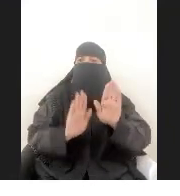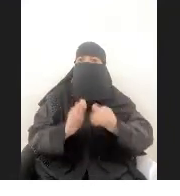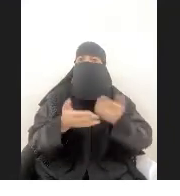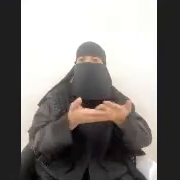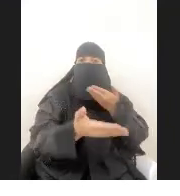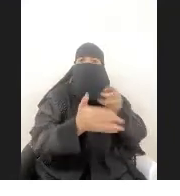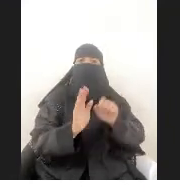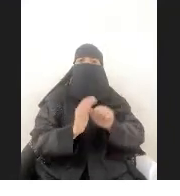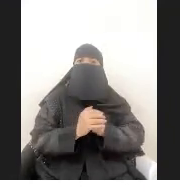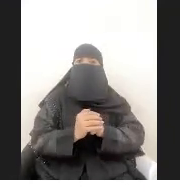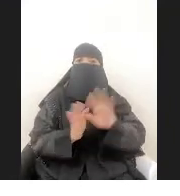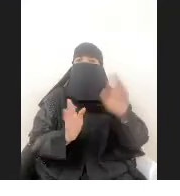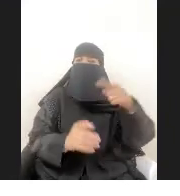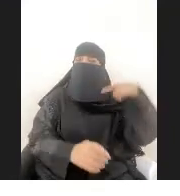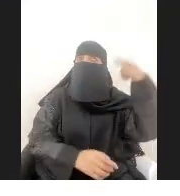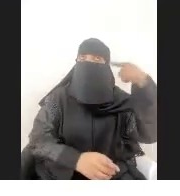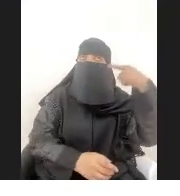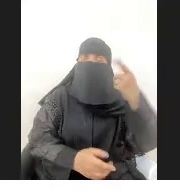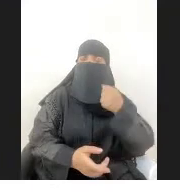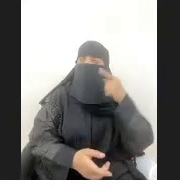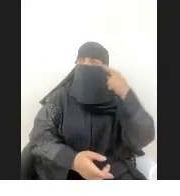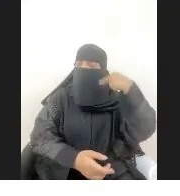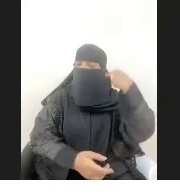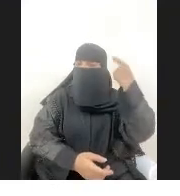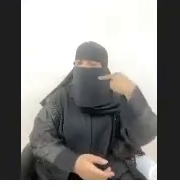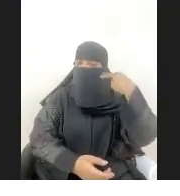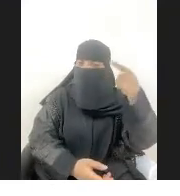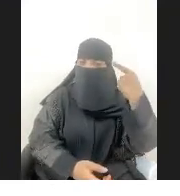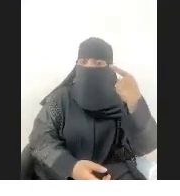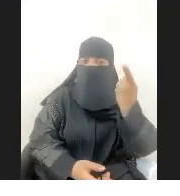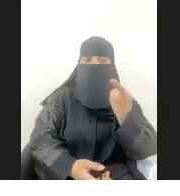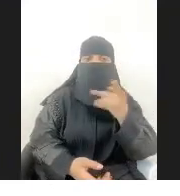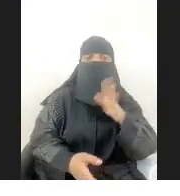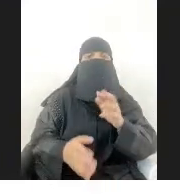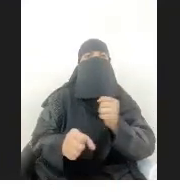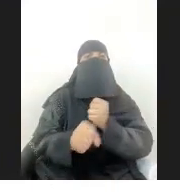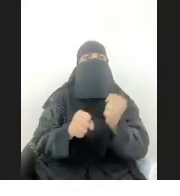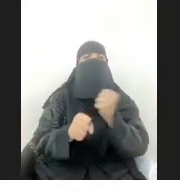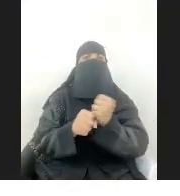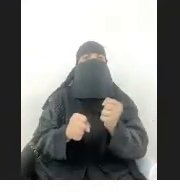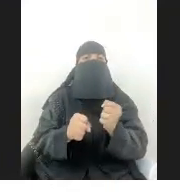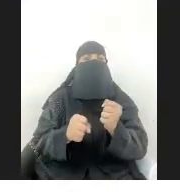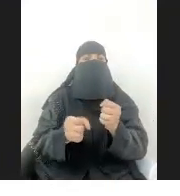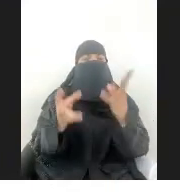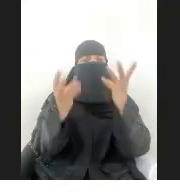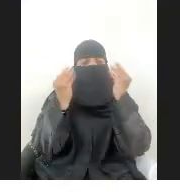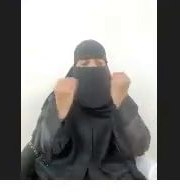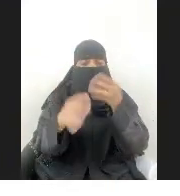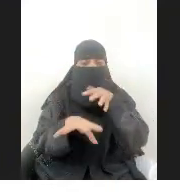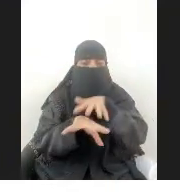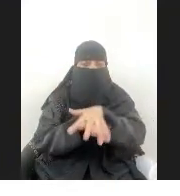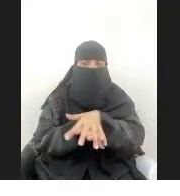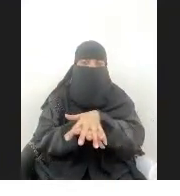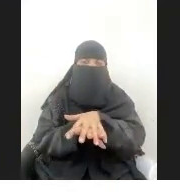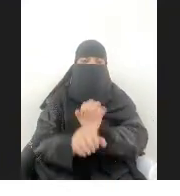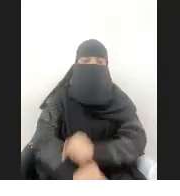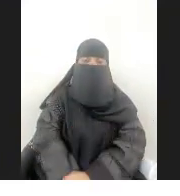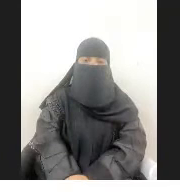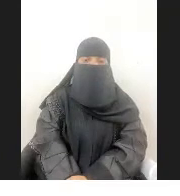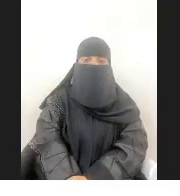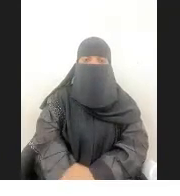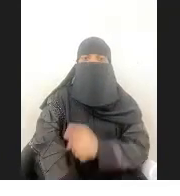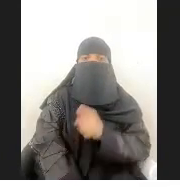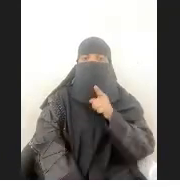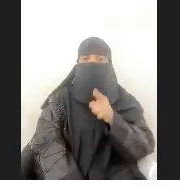على طول تيجي في بالنا لما نيجي نفكر في تطبيق التعلم المدمج. هل يتوافق مقدار